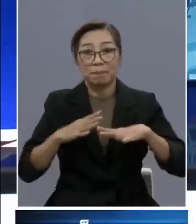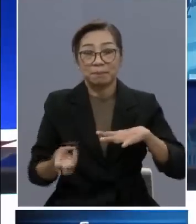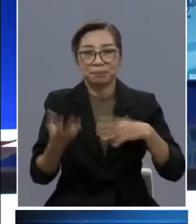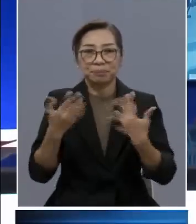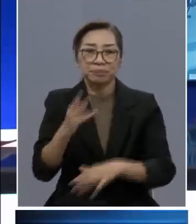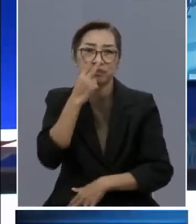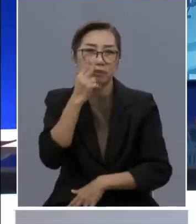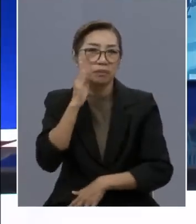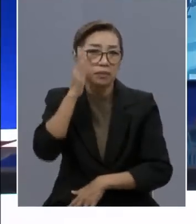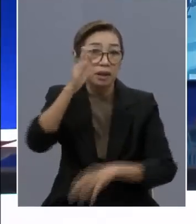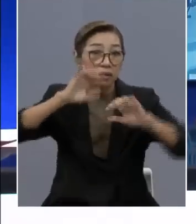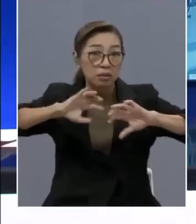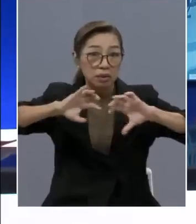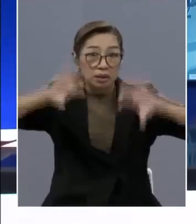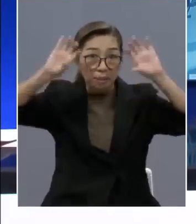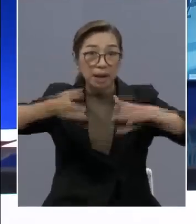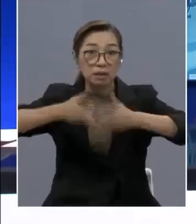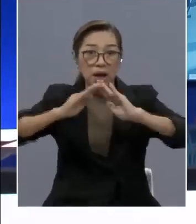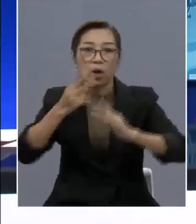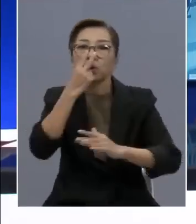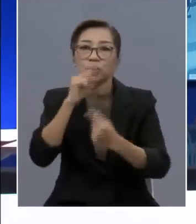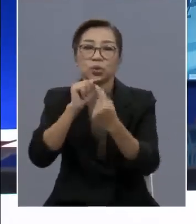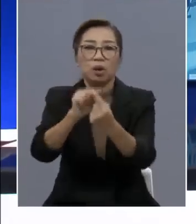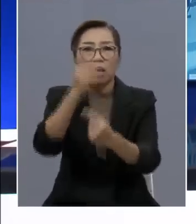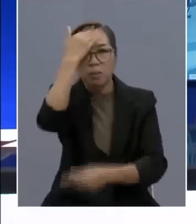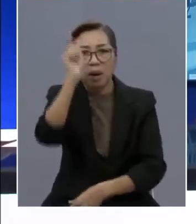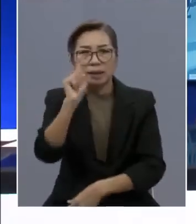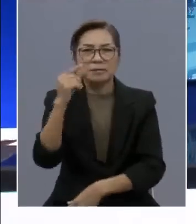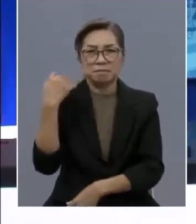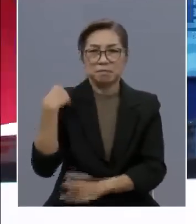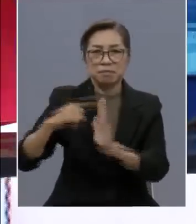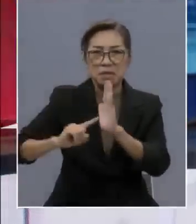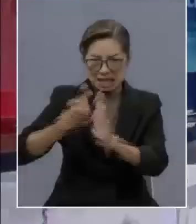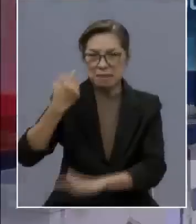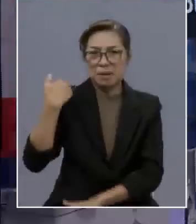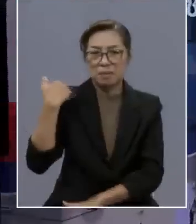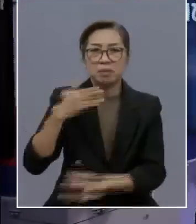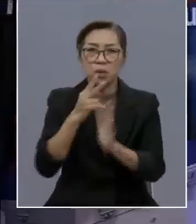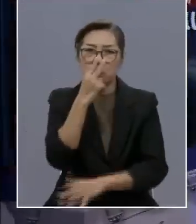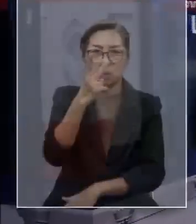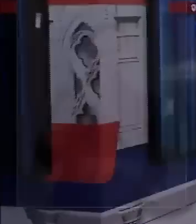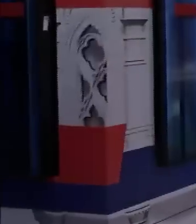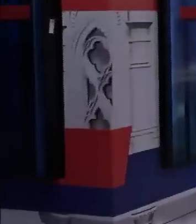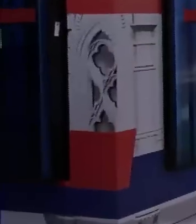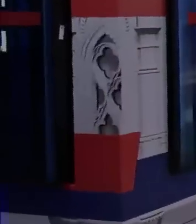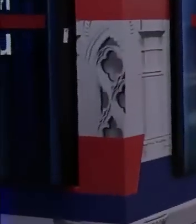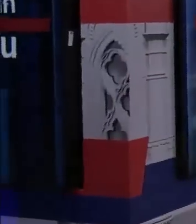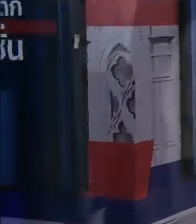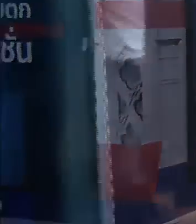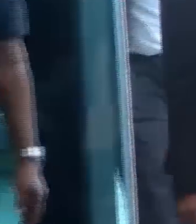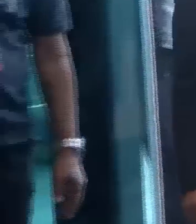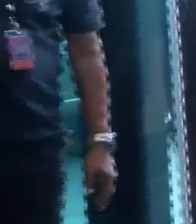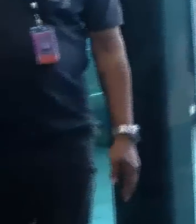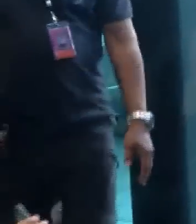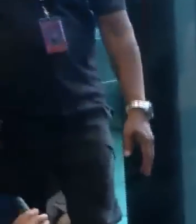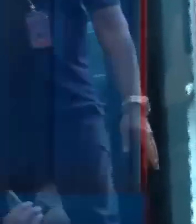การจัดตั้งรัฐบาลเนี่ยยังต้องจับตากันอย่างใกล้ชิดนะครับเพราะว่ามันก็เริ่มมีซุ้มเสียงมองว่าก้าวไกลจัดรัฐบาลไม่สำเร็จหรอกนะครับ